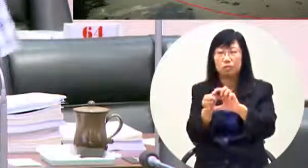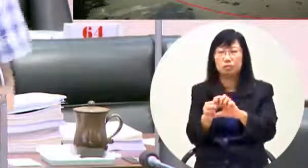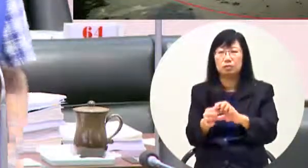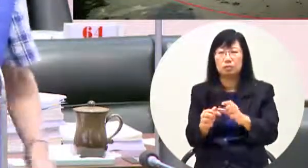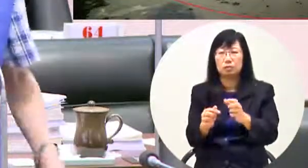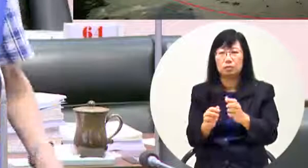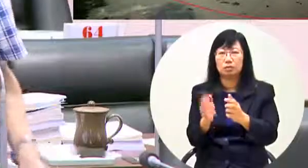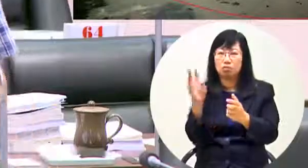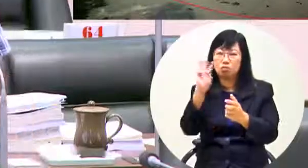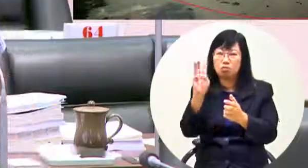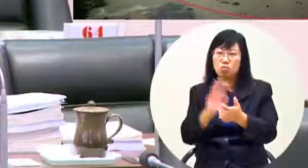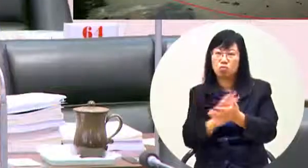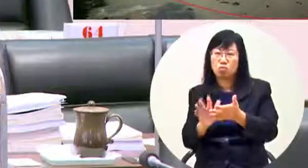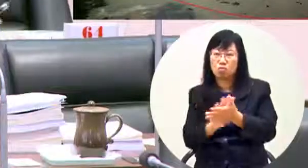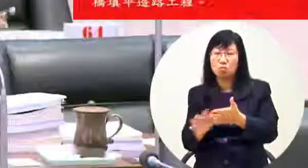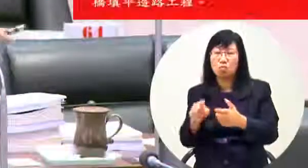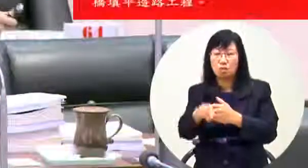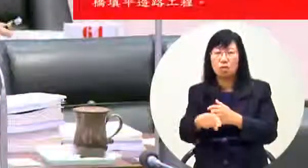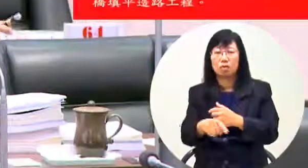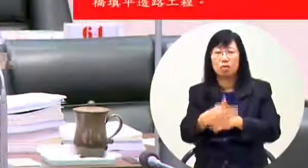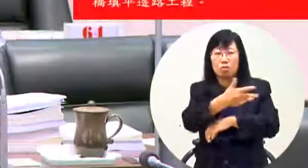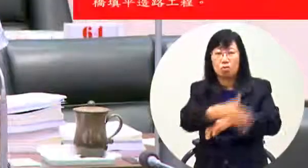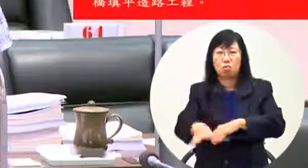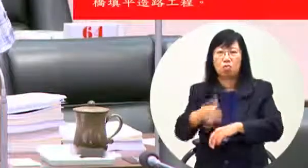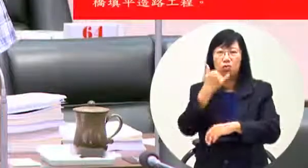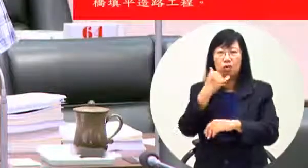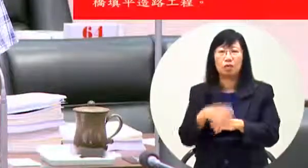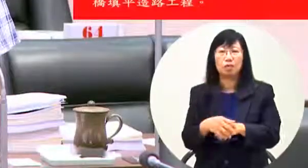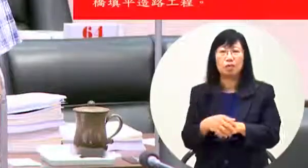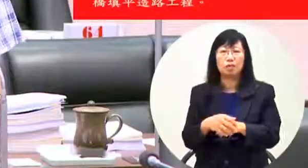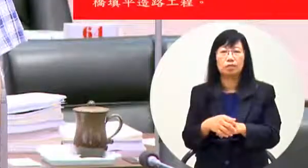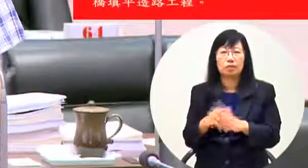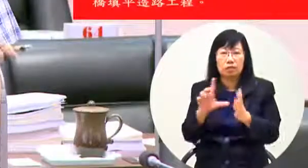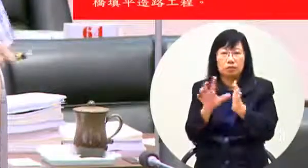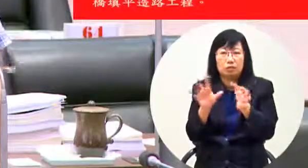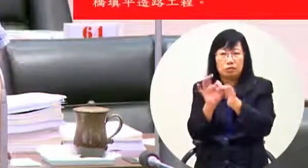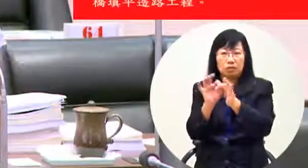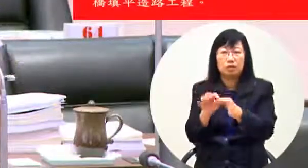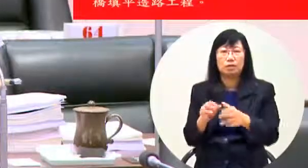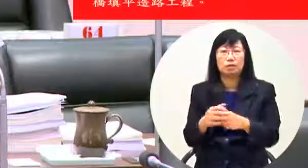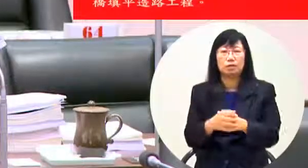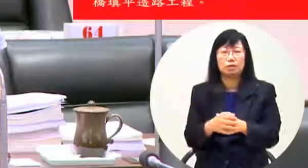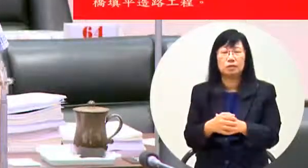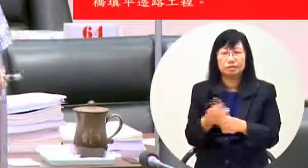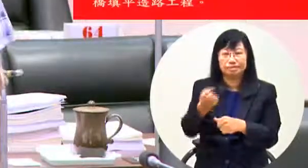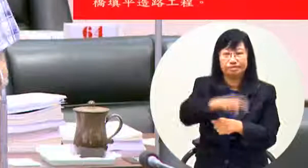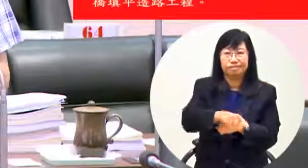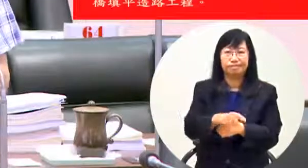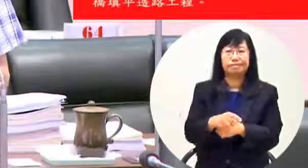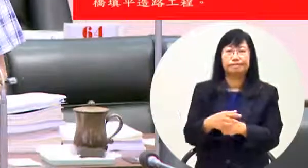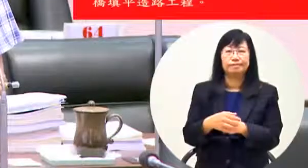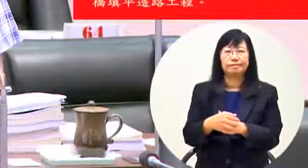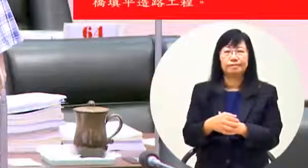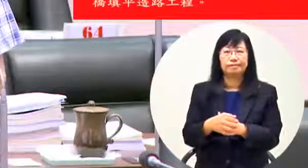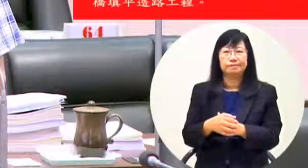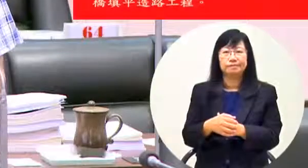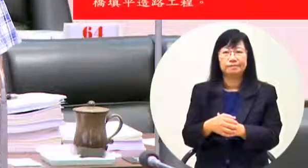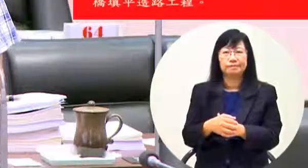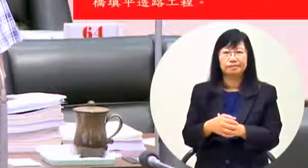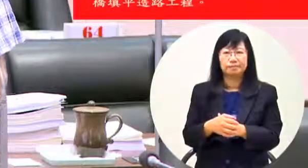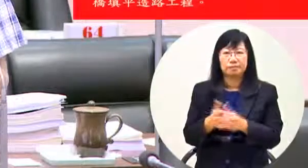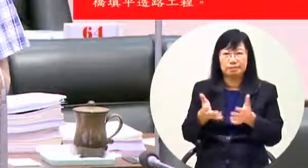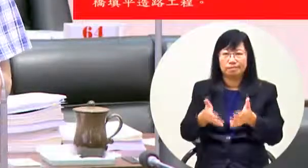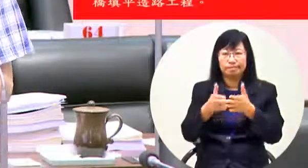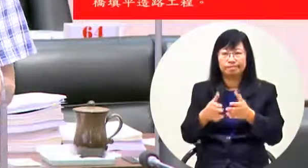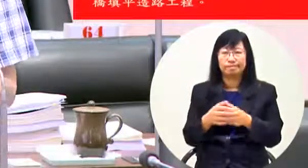了哈。再看有关相关的哈，我讲最重要的。我刚刚讲过，我